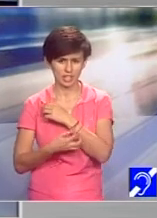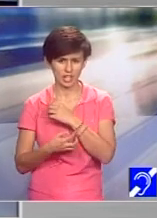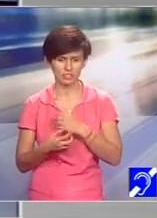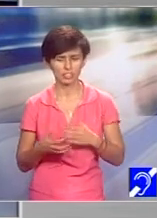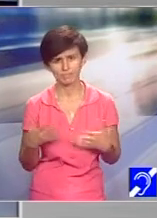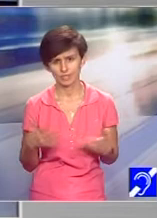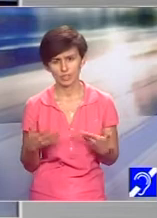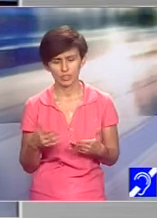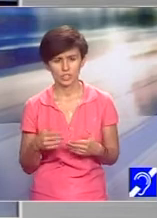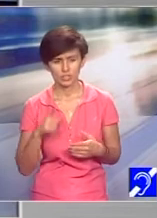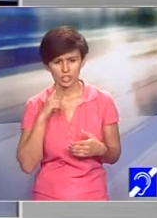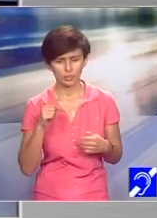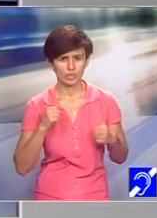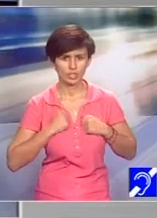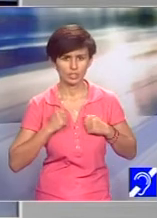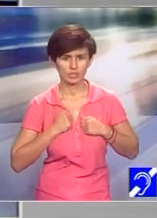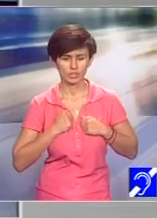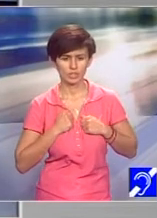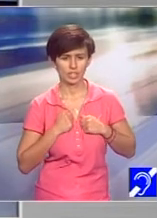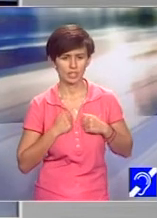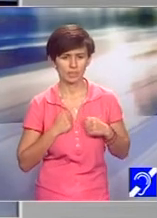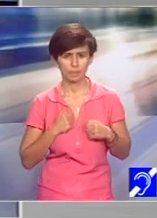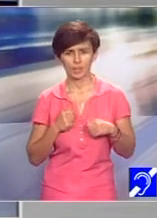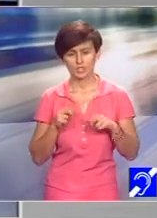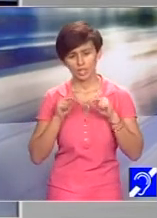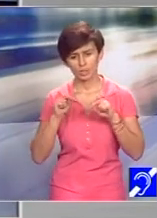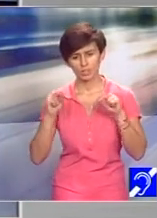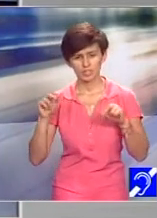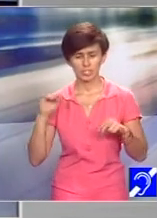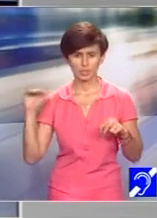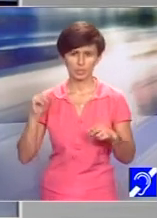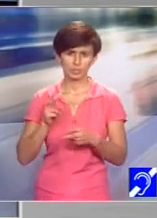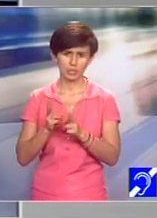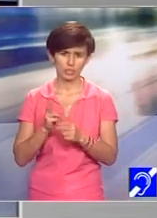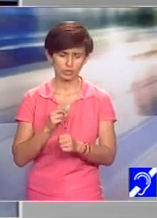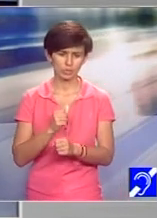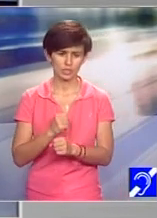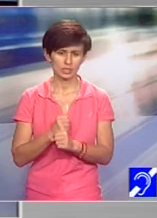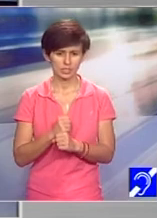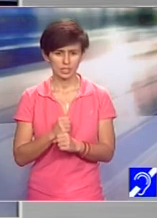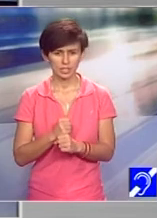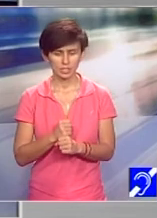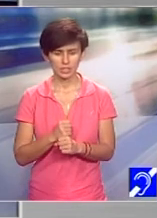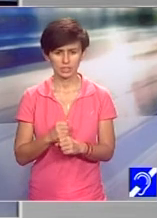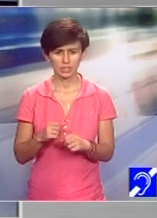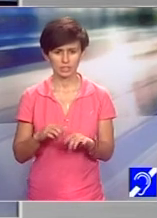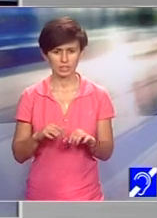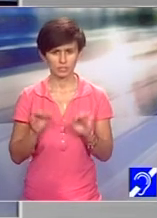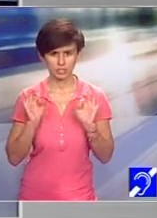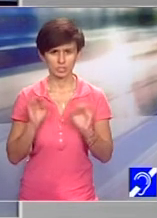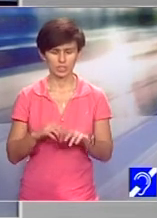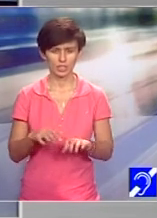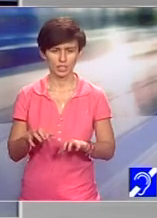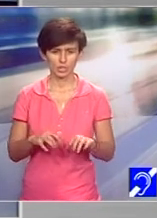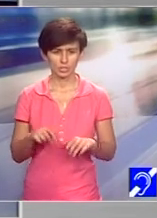mers voluntarii și i-au învățat pe copii cum să facă coding. Și acolo există resurse de inteligență foarte